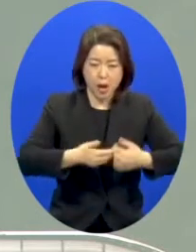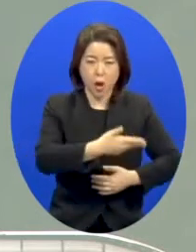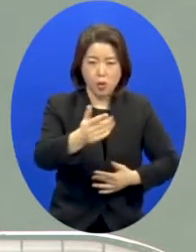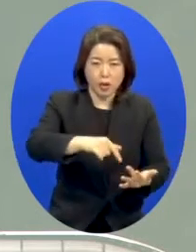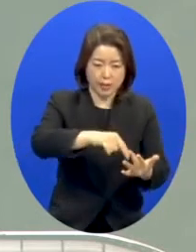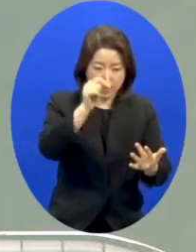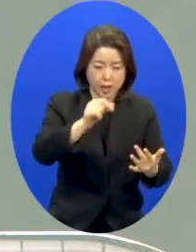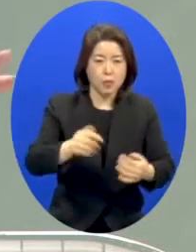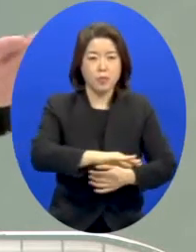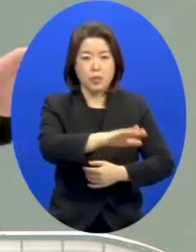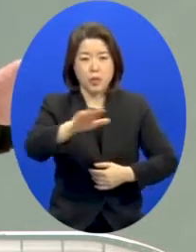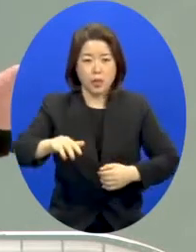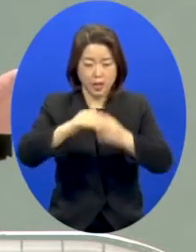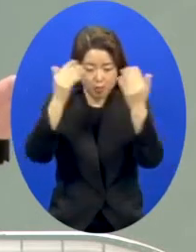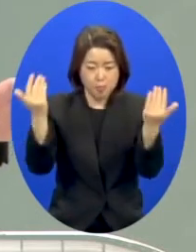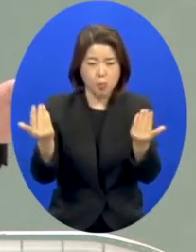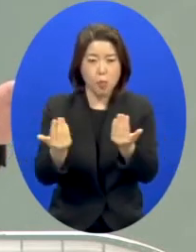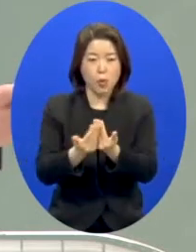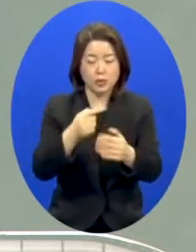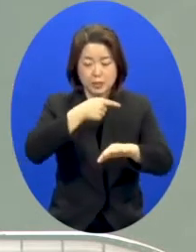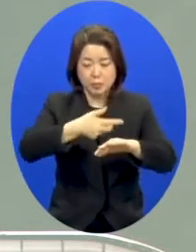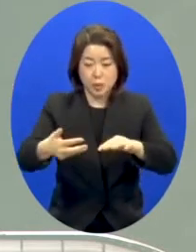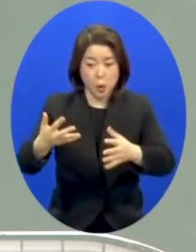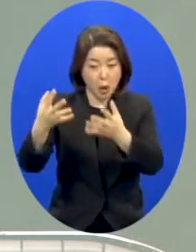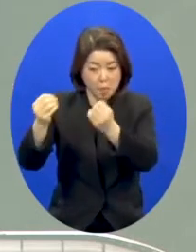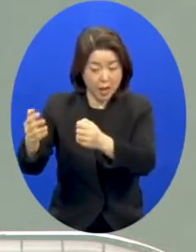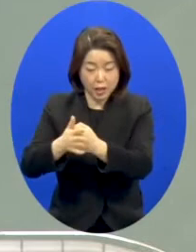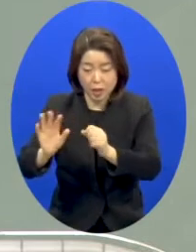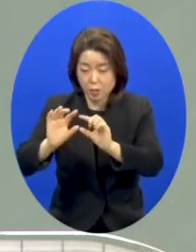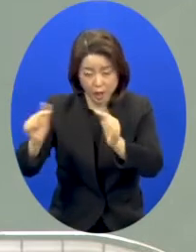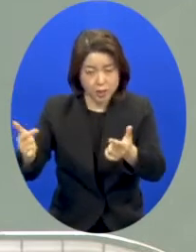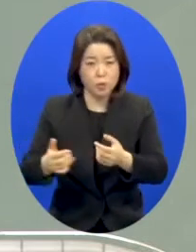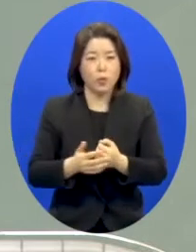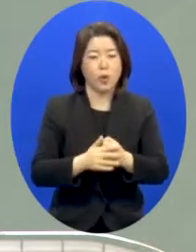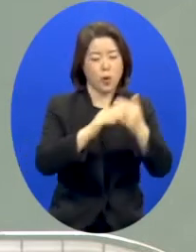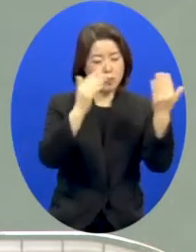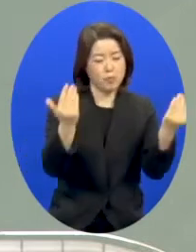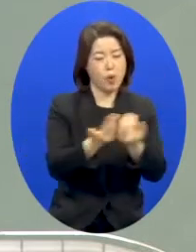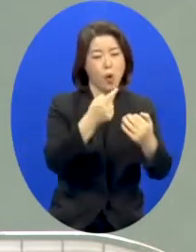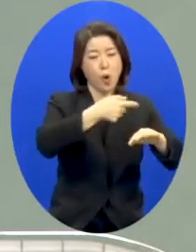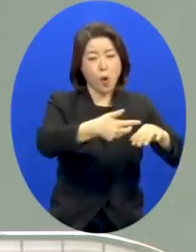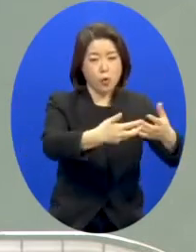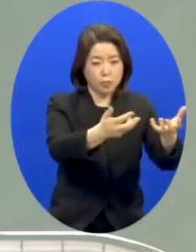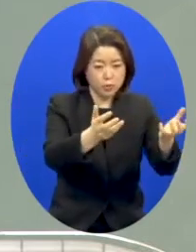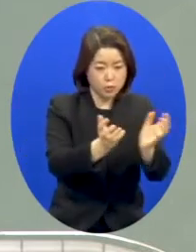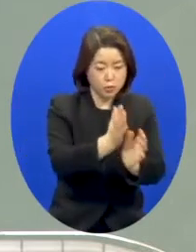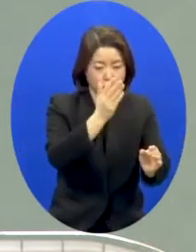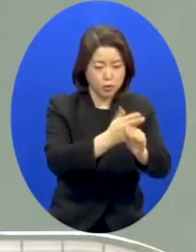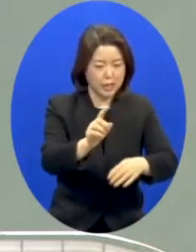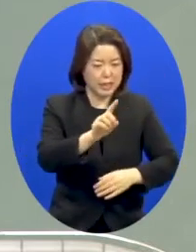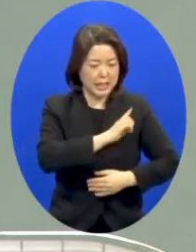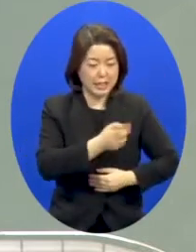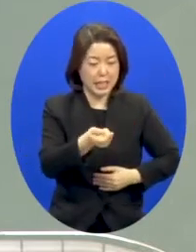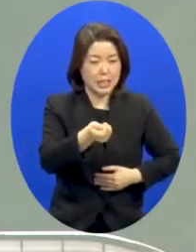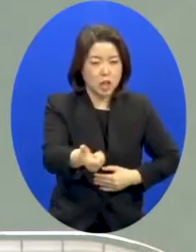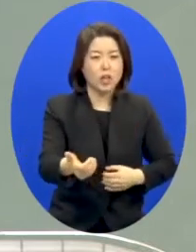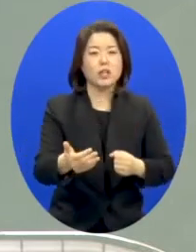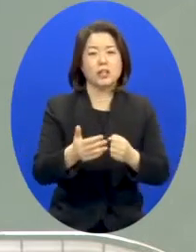다른 민족보다 수효가 많은 연고가 아니라 너희는 모든 민족 중에 가장 적은 이라